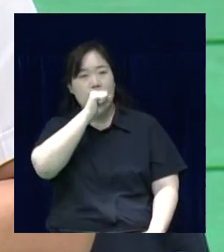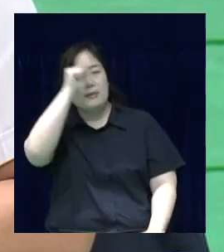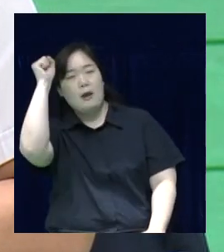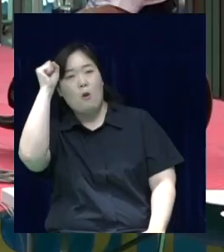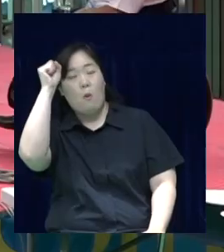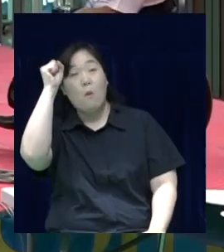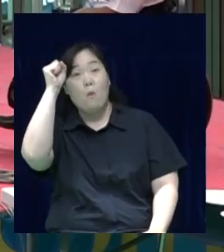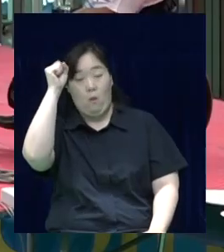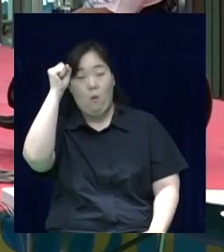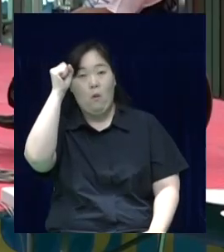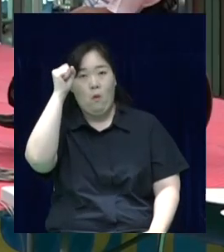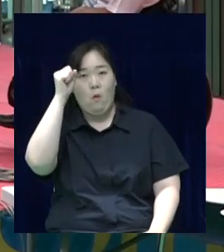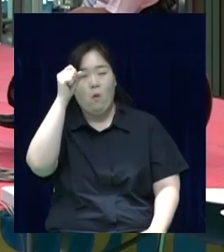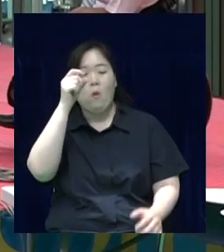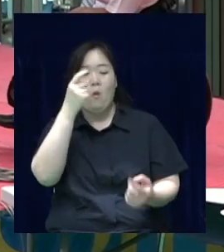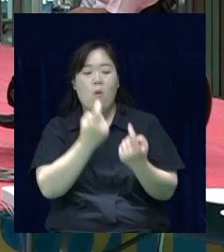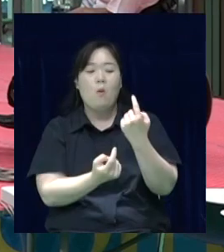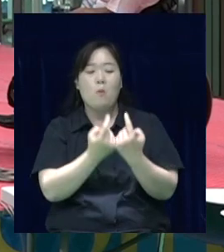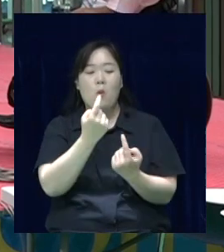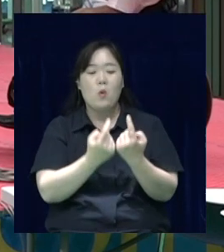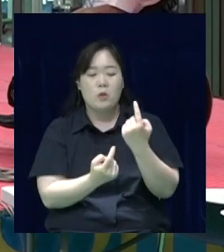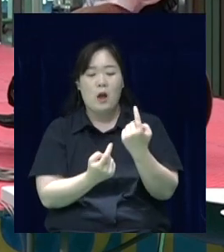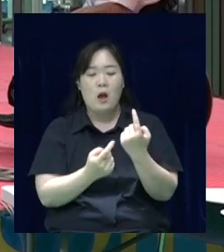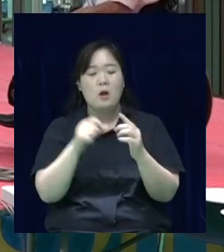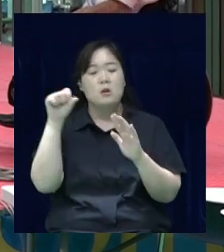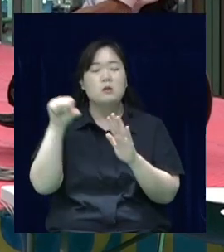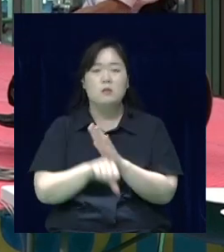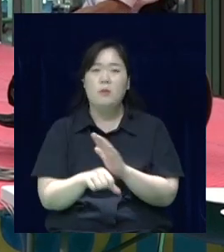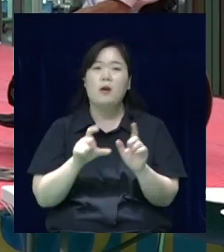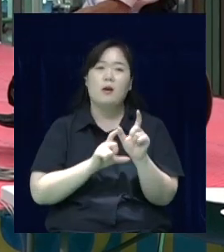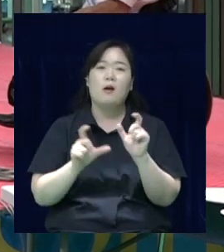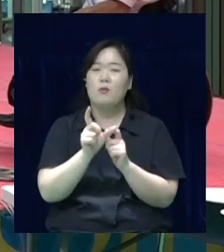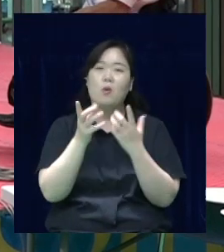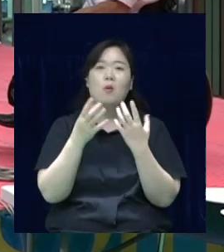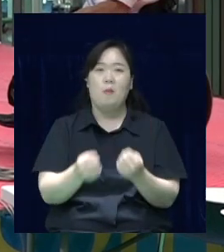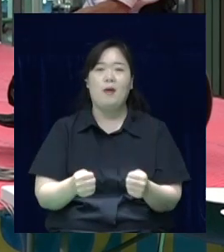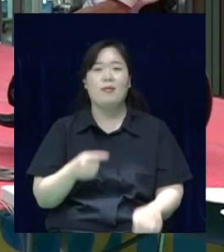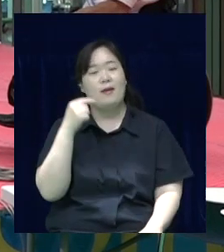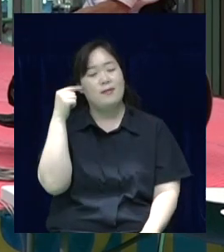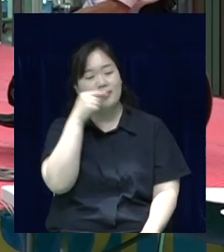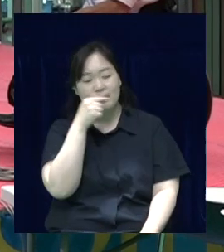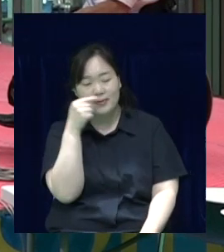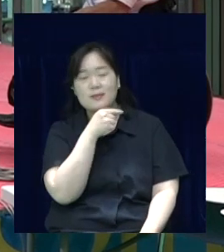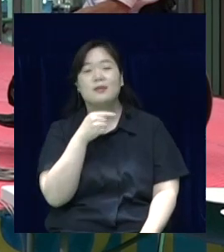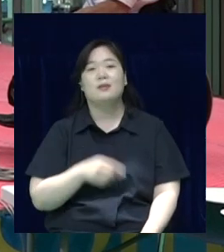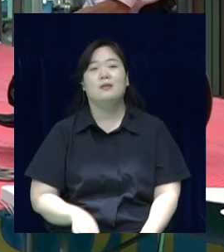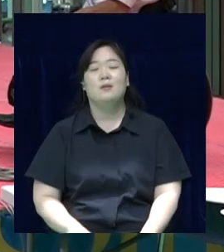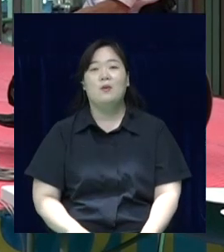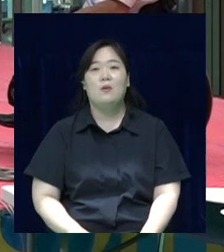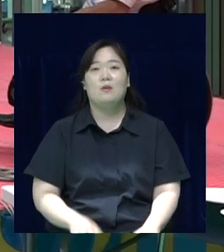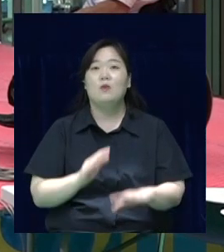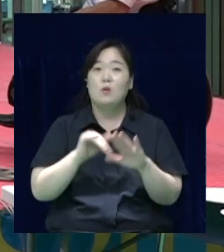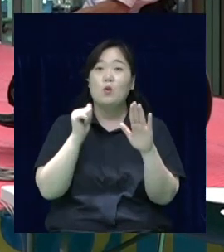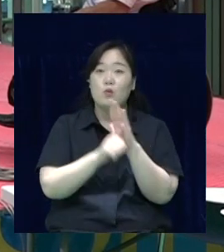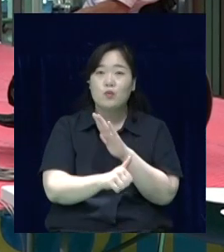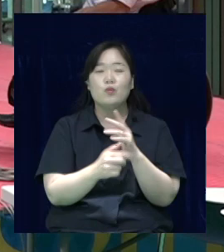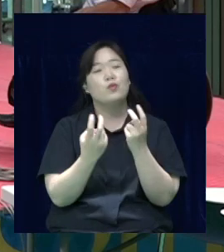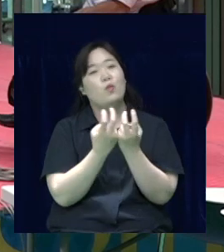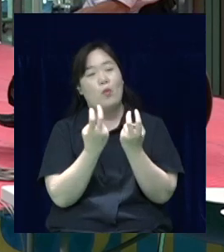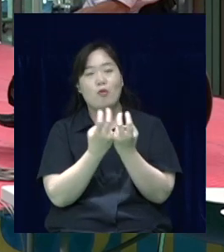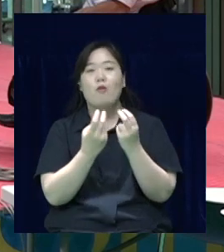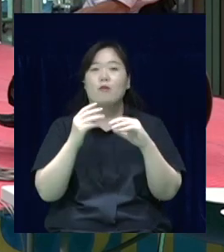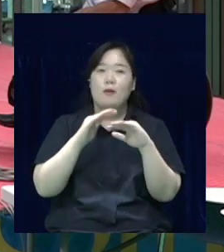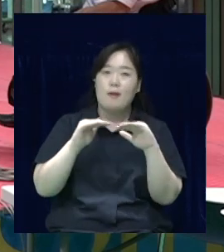이 규정이 굉장히 까다로워요, 사실. 참 그런 부분을 이제 선수들이 또 어떻게 좀